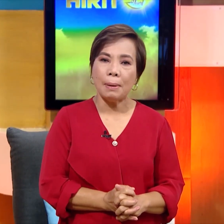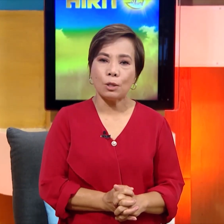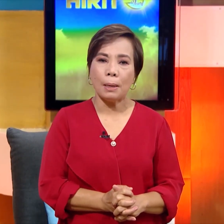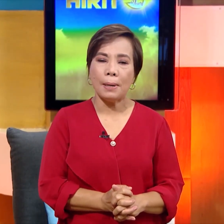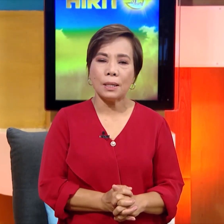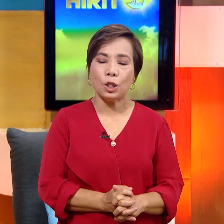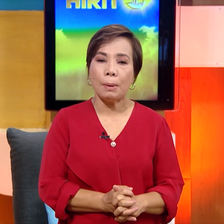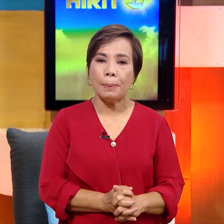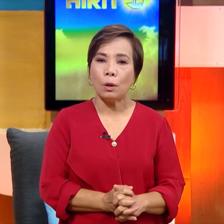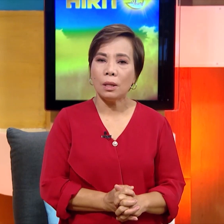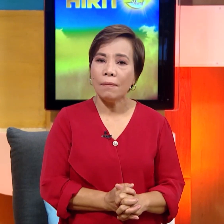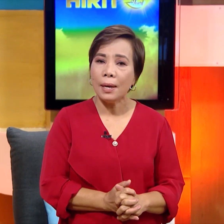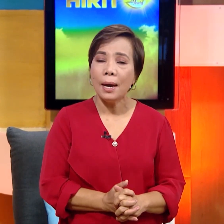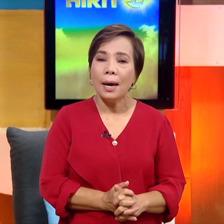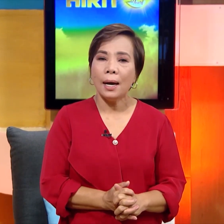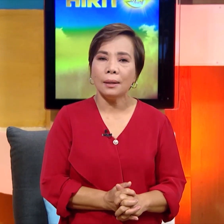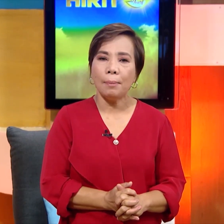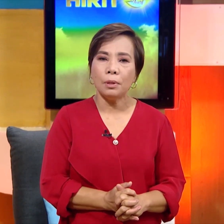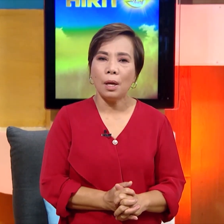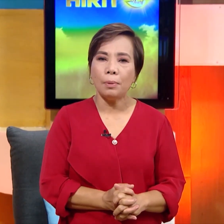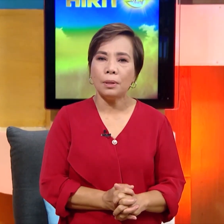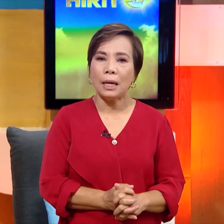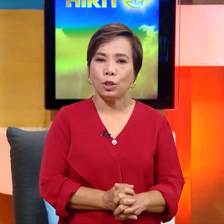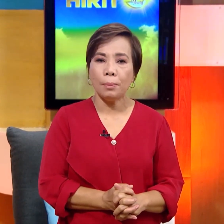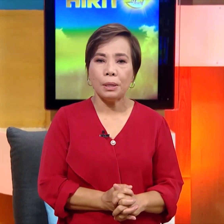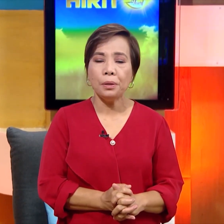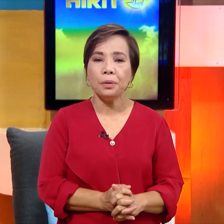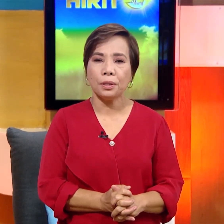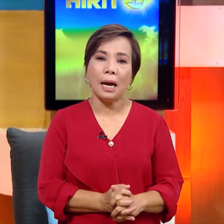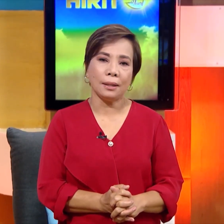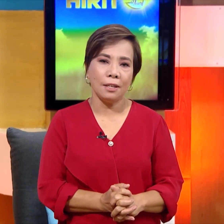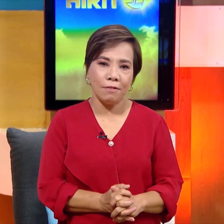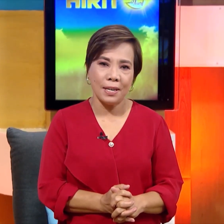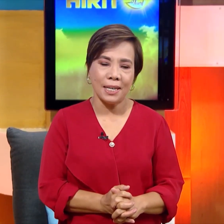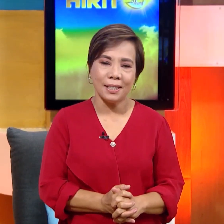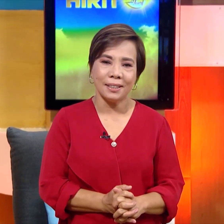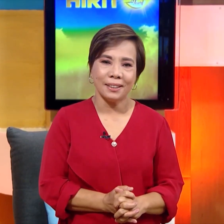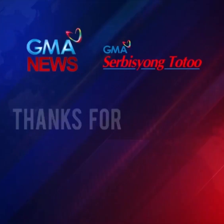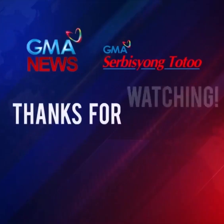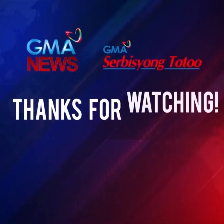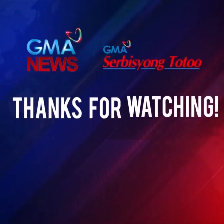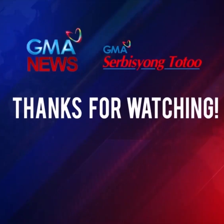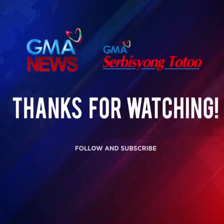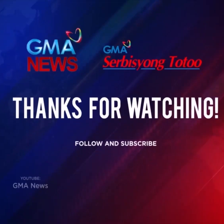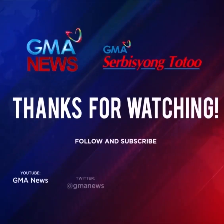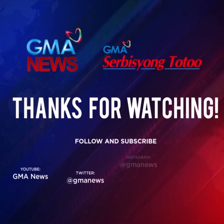maaari kami masubaybayan sa GMA Pinoy TV at www.gmanews.tv.